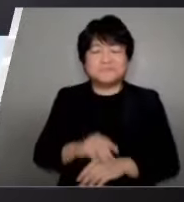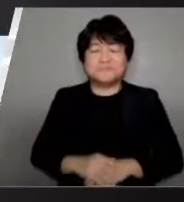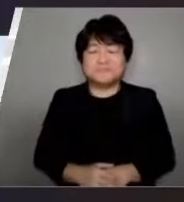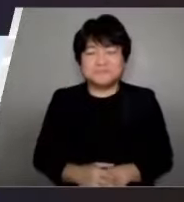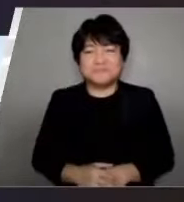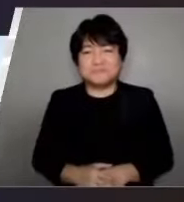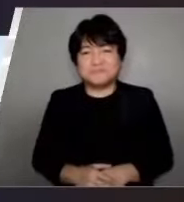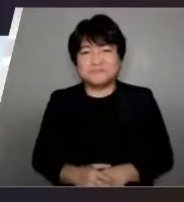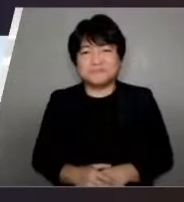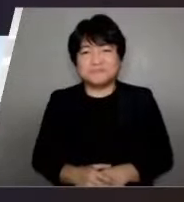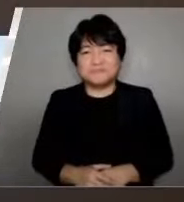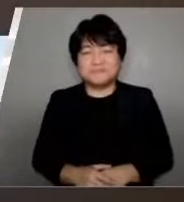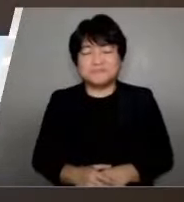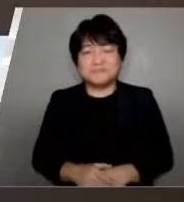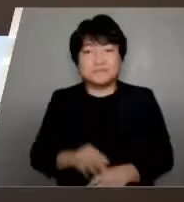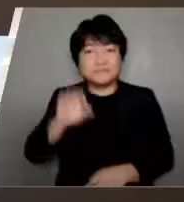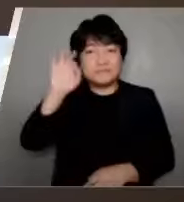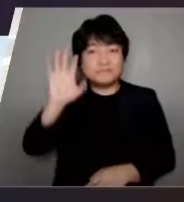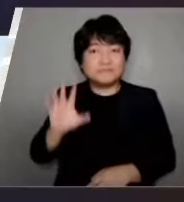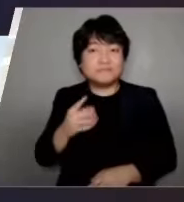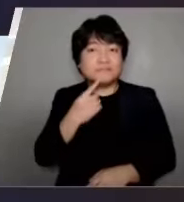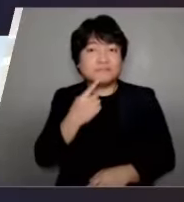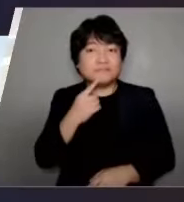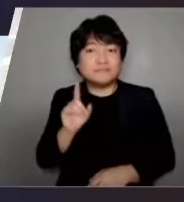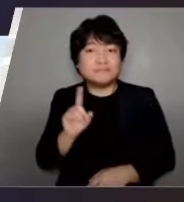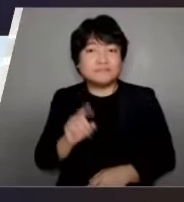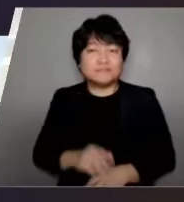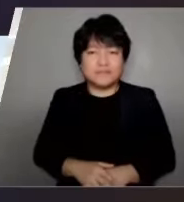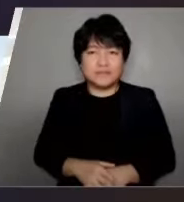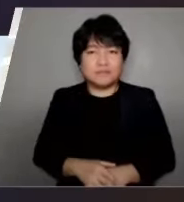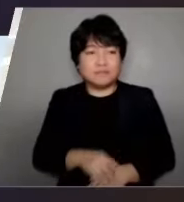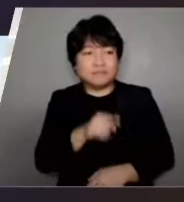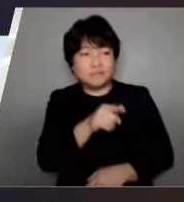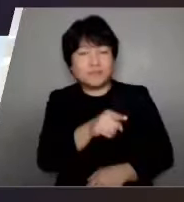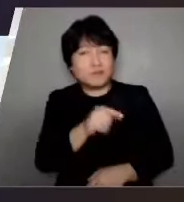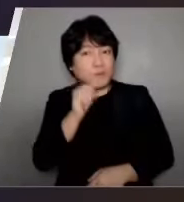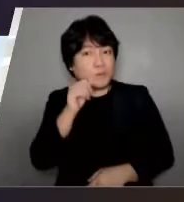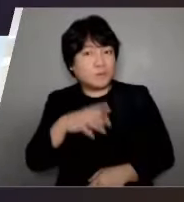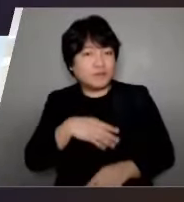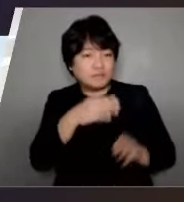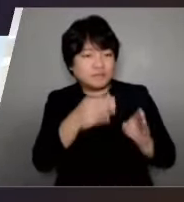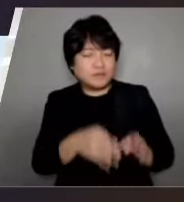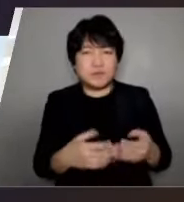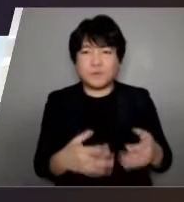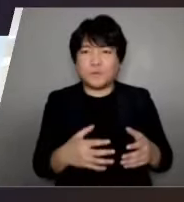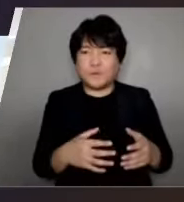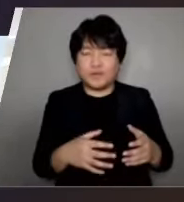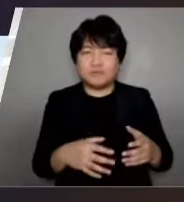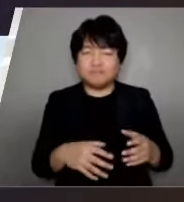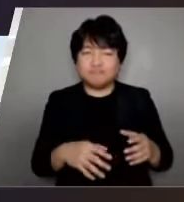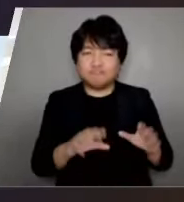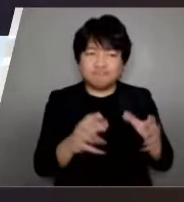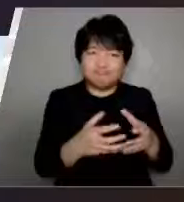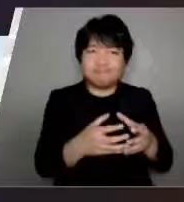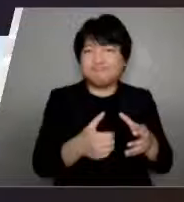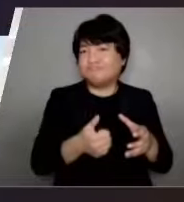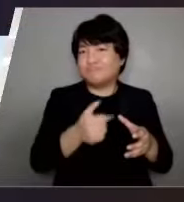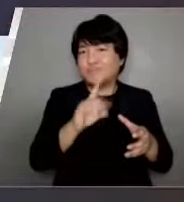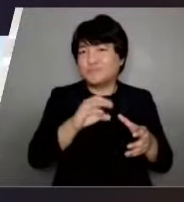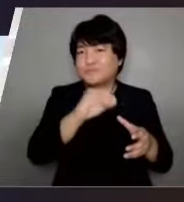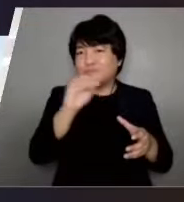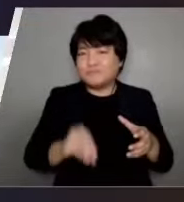Sabi nga ni Pastor John, complete package ka na. Minsan patawa, minsan seryoso, minsan